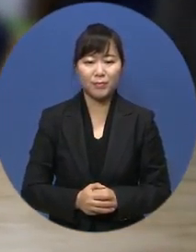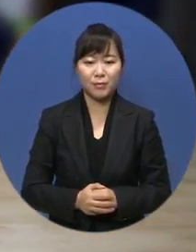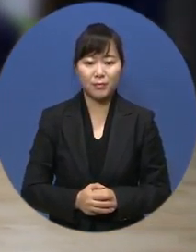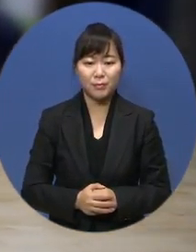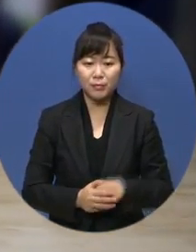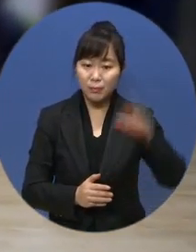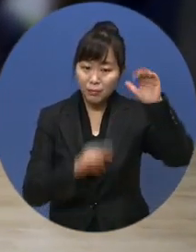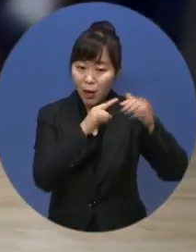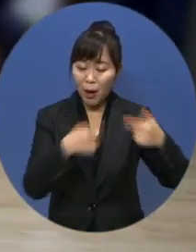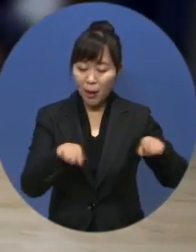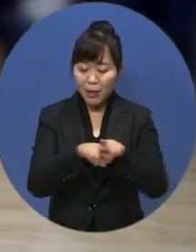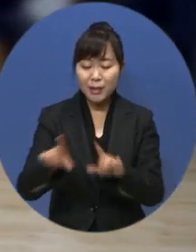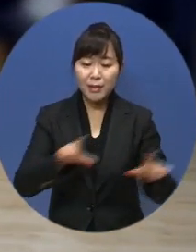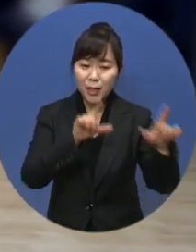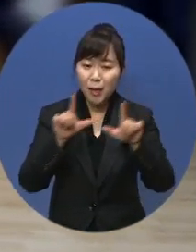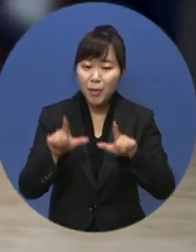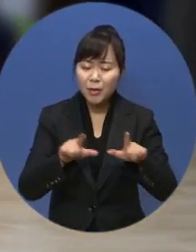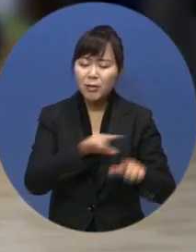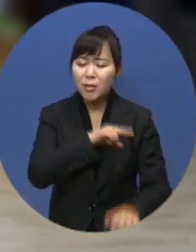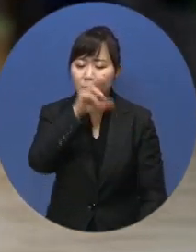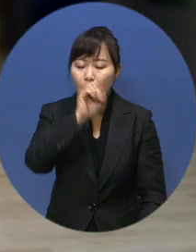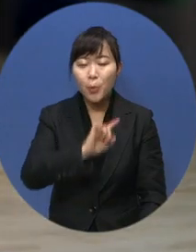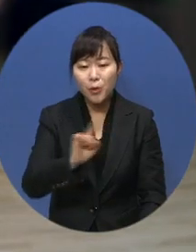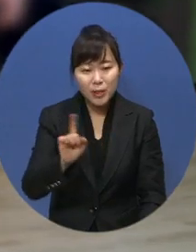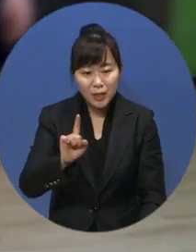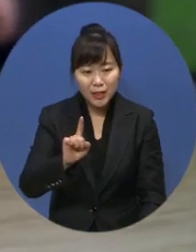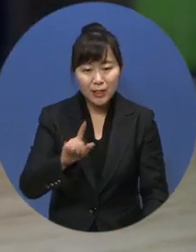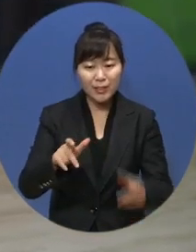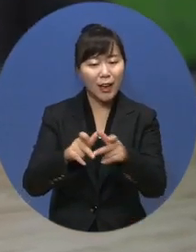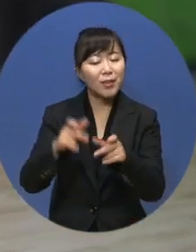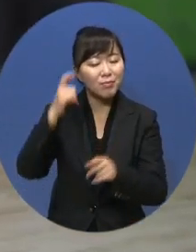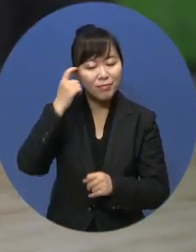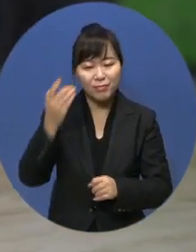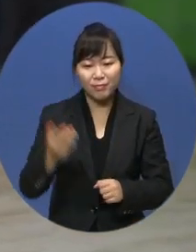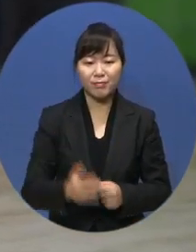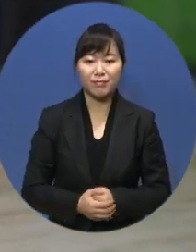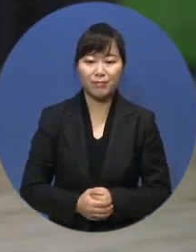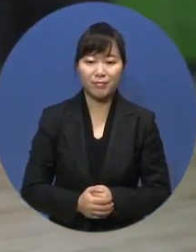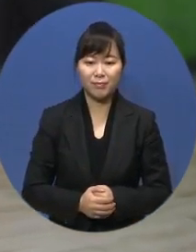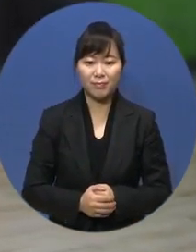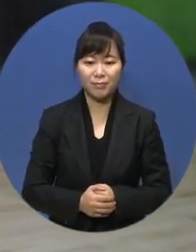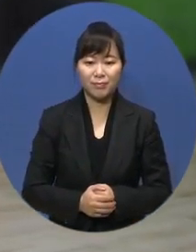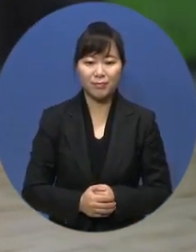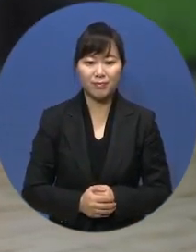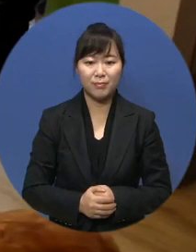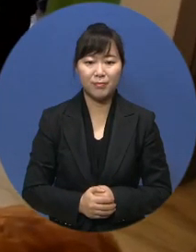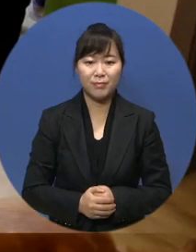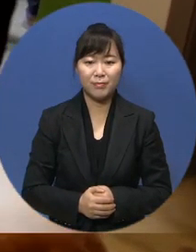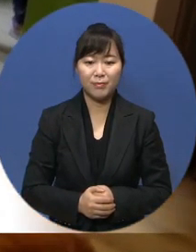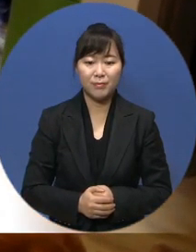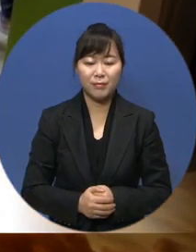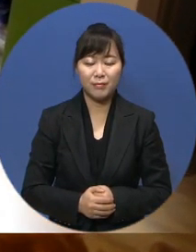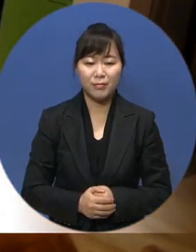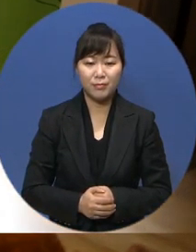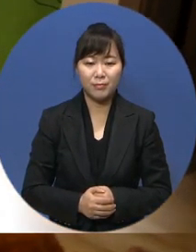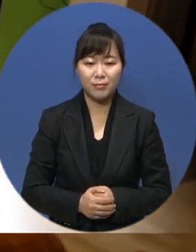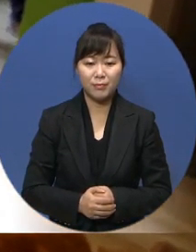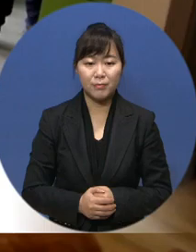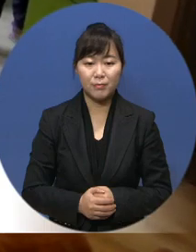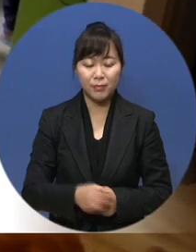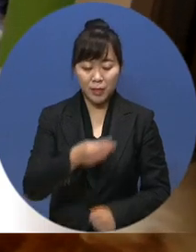레트 와 함께 지내며 어떤 점이 좋은지 이용 인들에게 직접 들어보았습니다 아 또